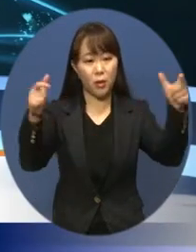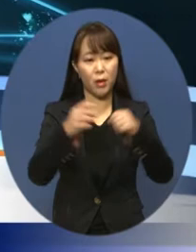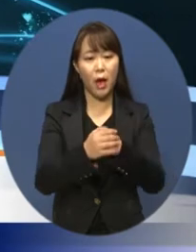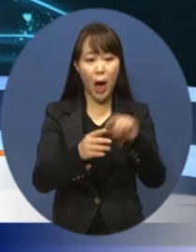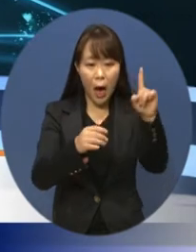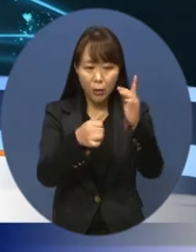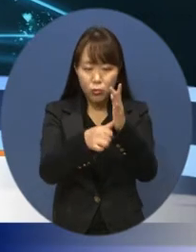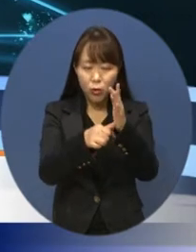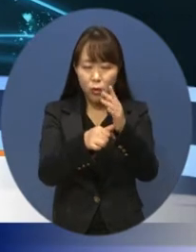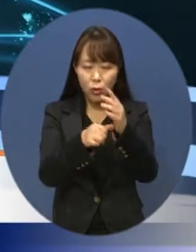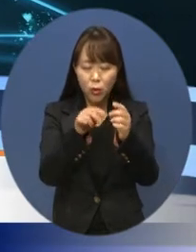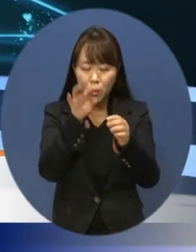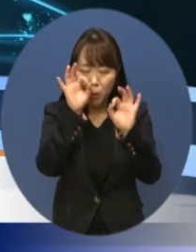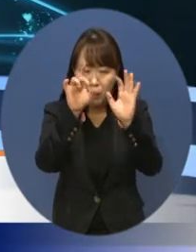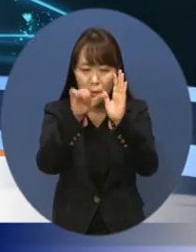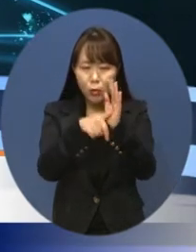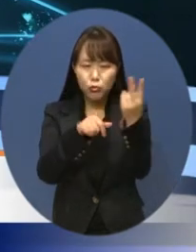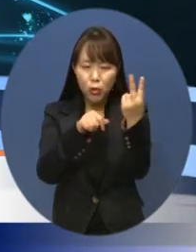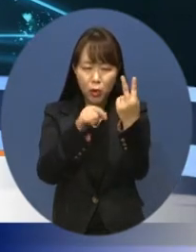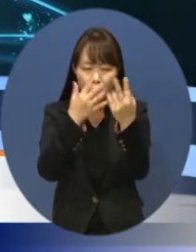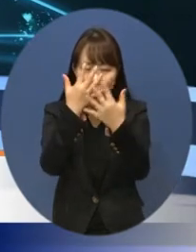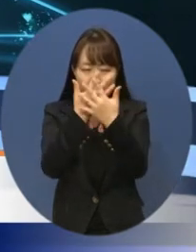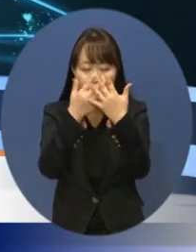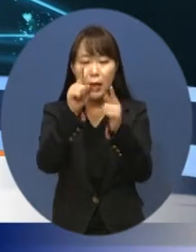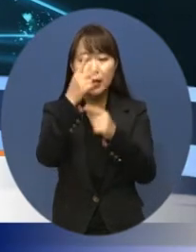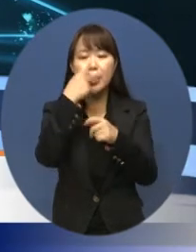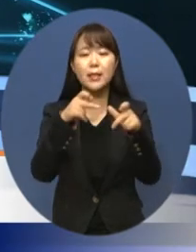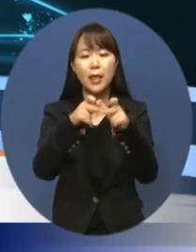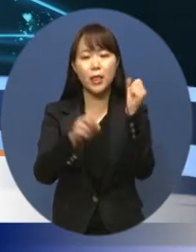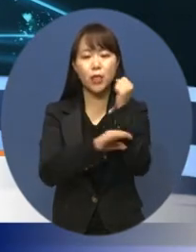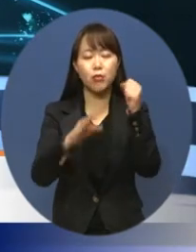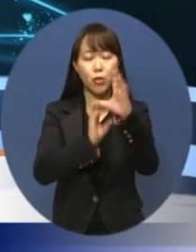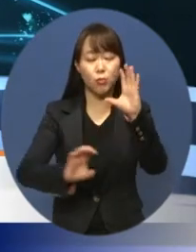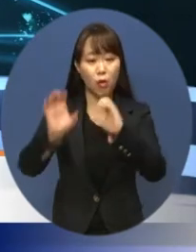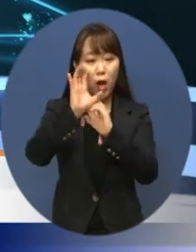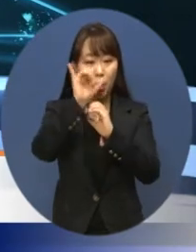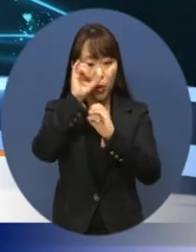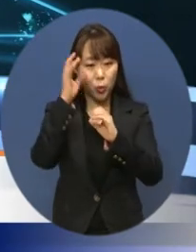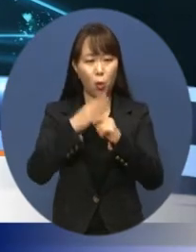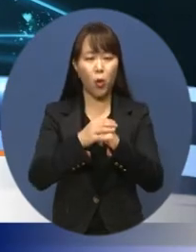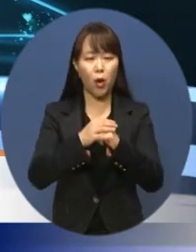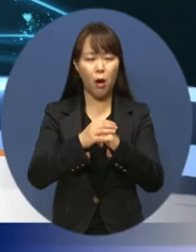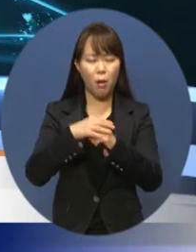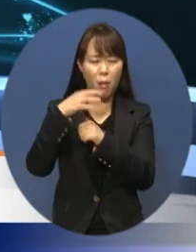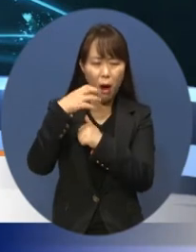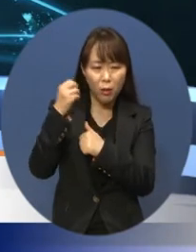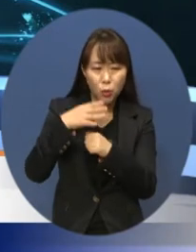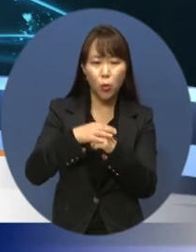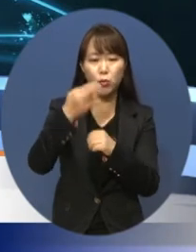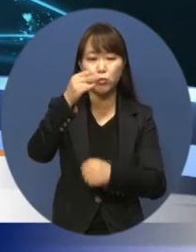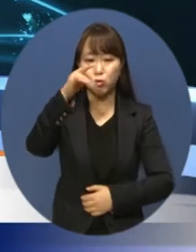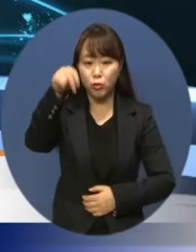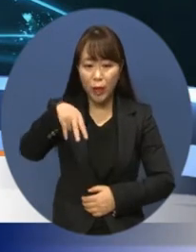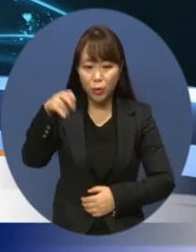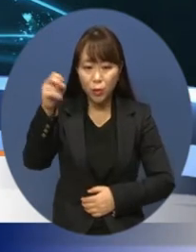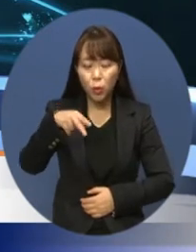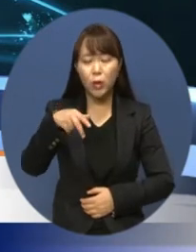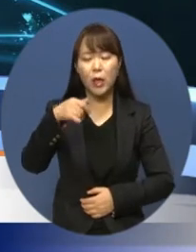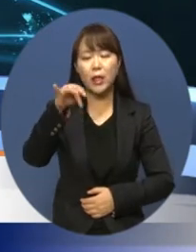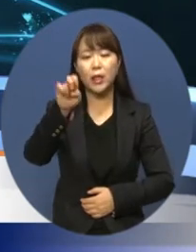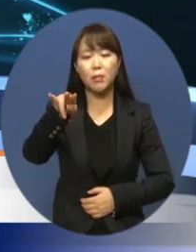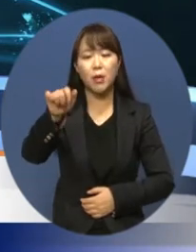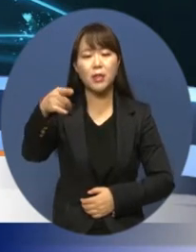사물이 두 개로 보이는 복시 가 시각장애 기준의 추가됐고 강박장애 와 툴의 증후군 기면증 등이